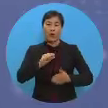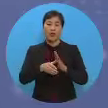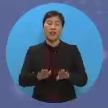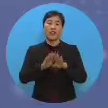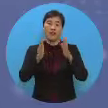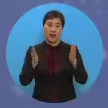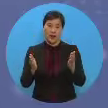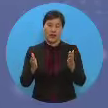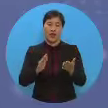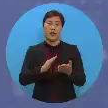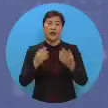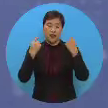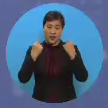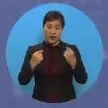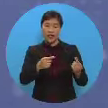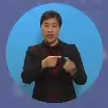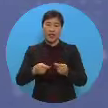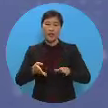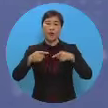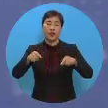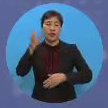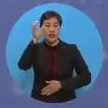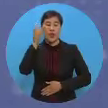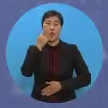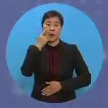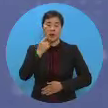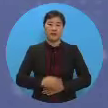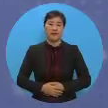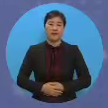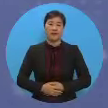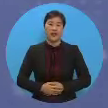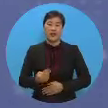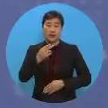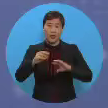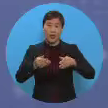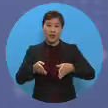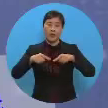도정으로 전남 행복시대를 열어가는 변함없는 1등 도정 기대해봅니다.